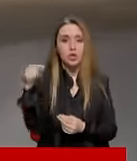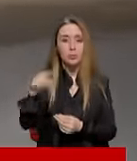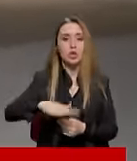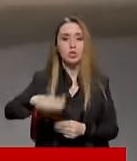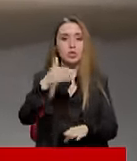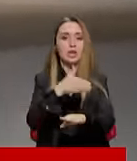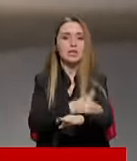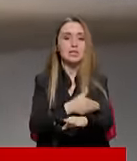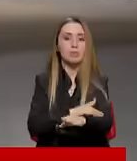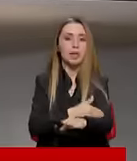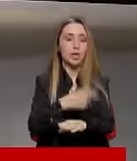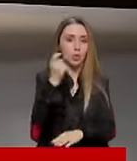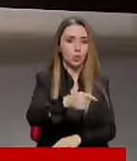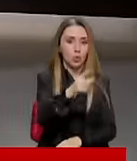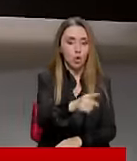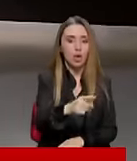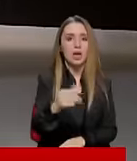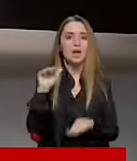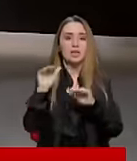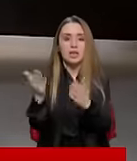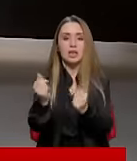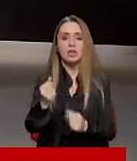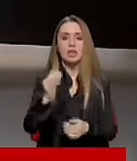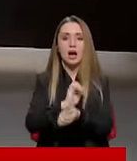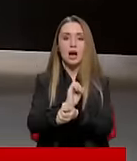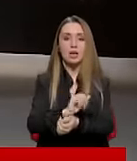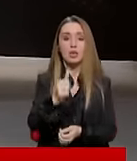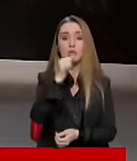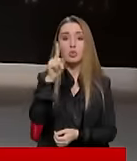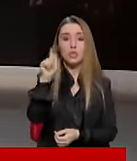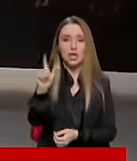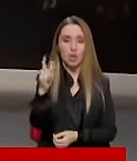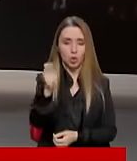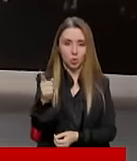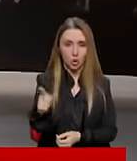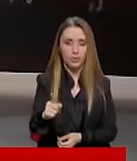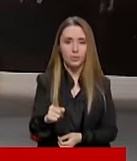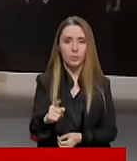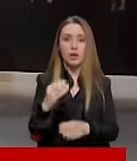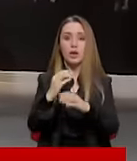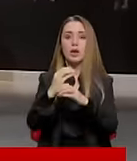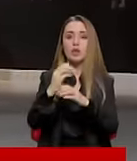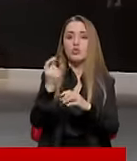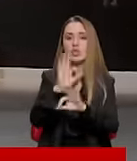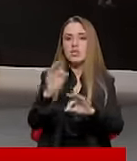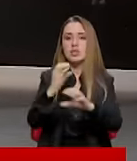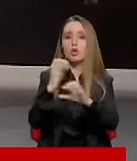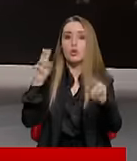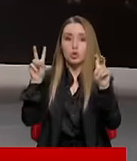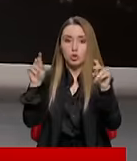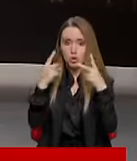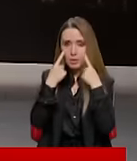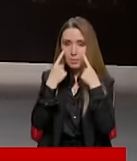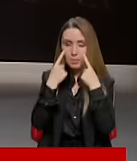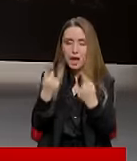sosyal hizmetleri egoya ödüyor destek alan aileler suyu 1 liradan kullanıyor otobüs konusuna da gelelim